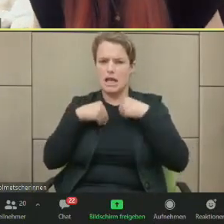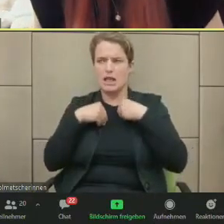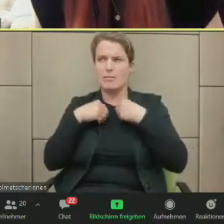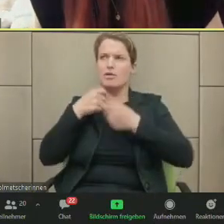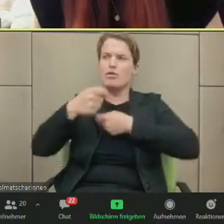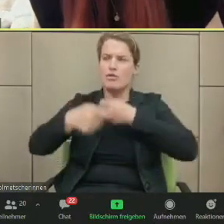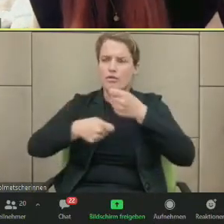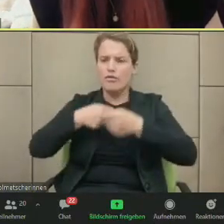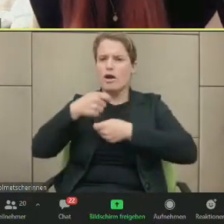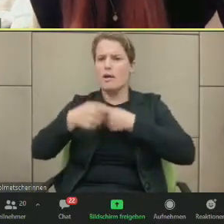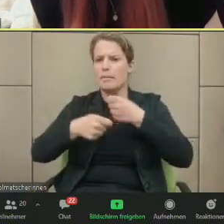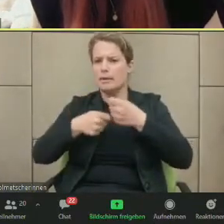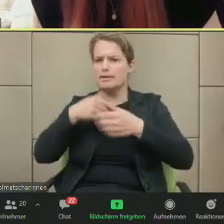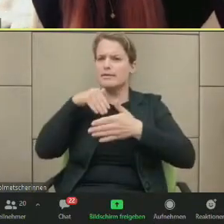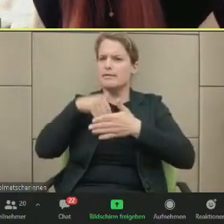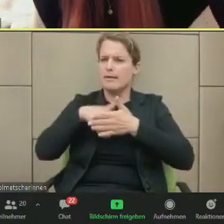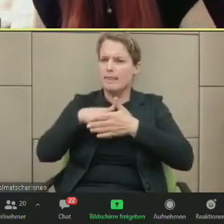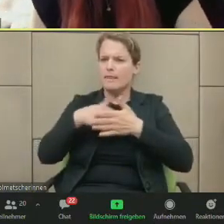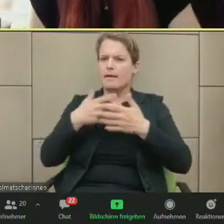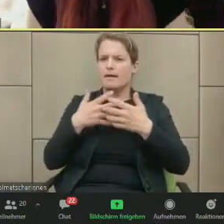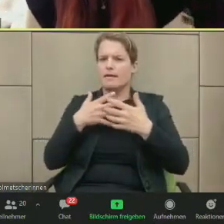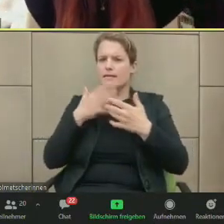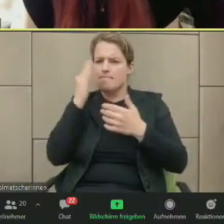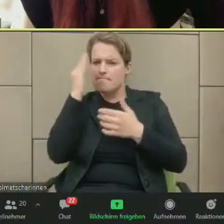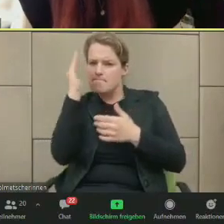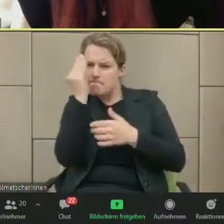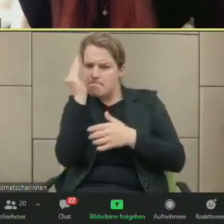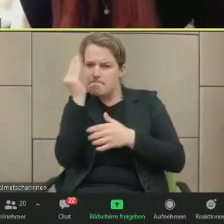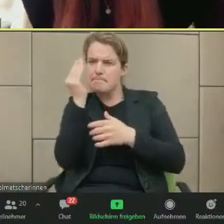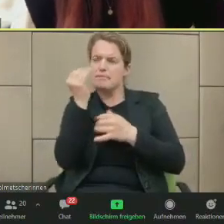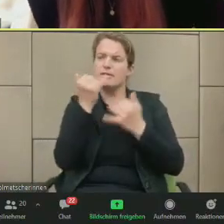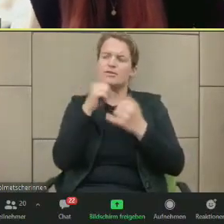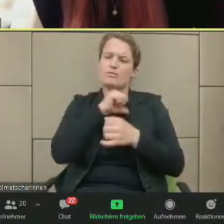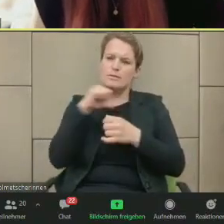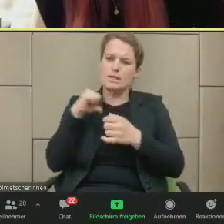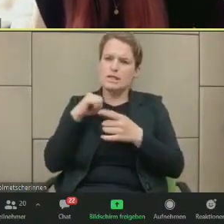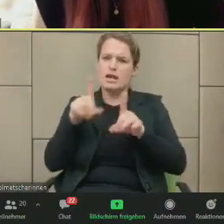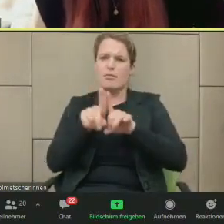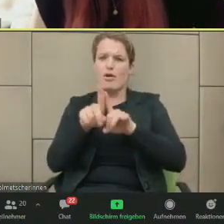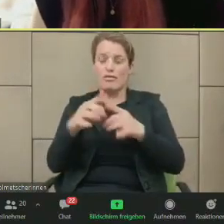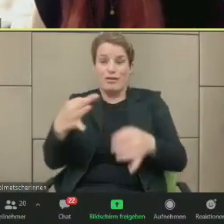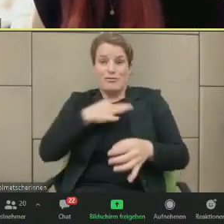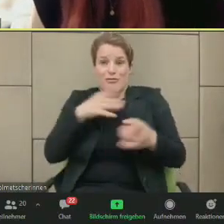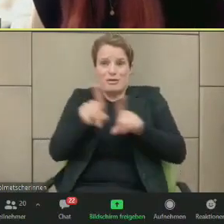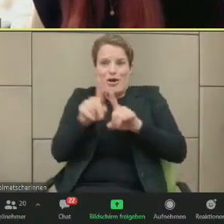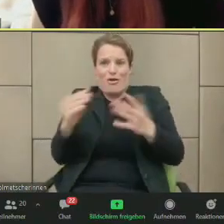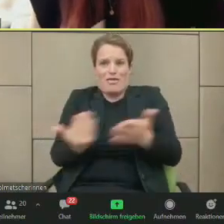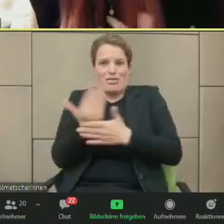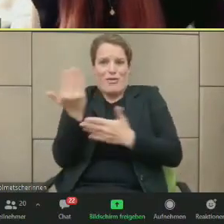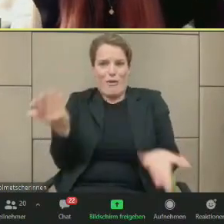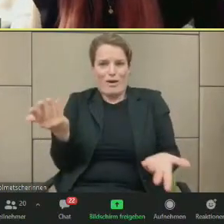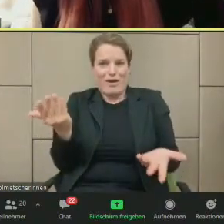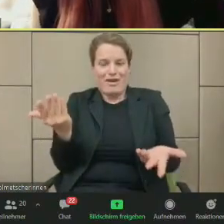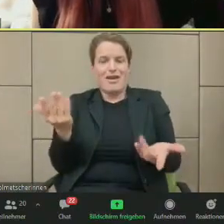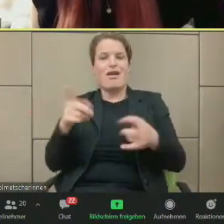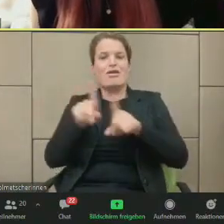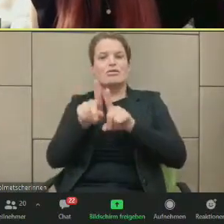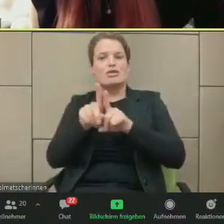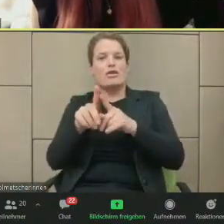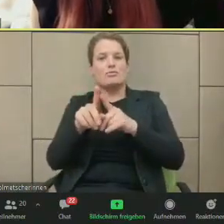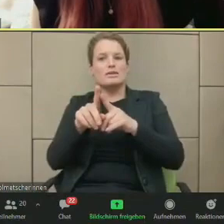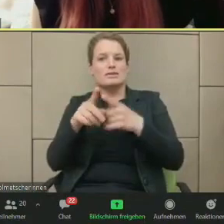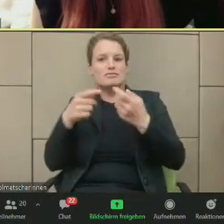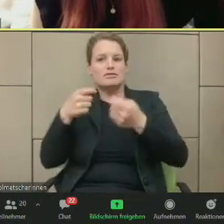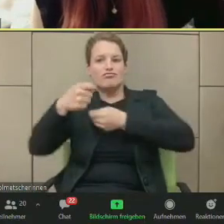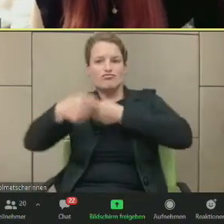eben auch drüber zu lernen. Für mich war ja das auch neu. Aber ich muss auch ehrlich sagen, dieser Lernprozess hört nie auf.